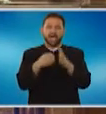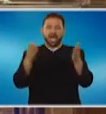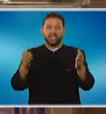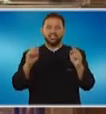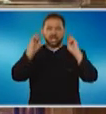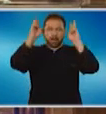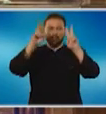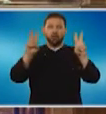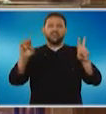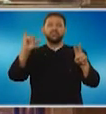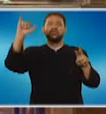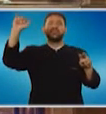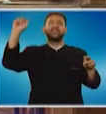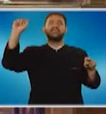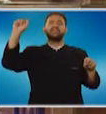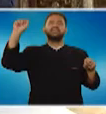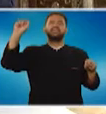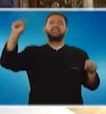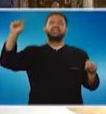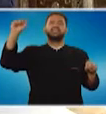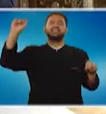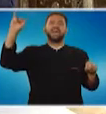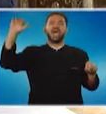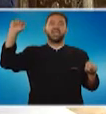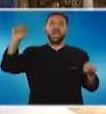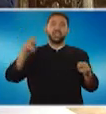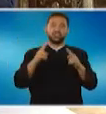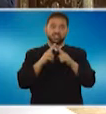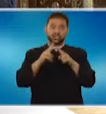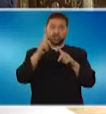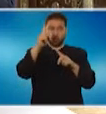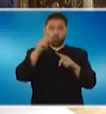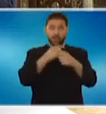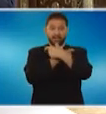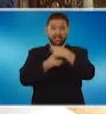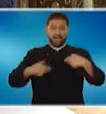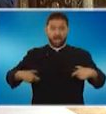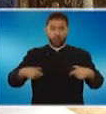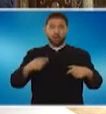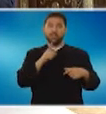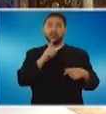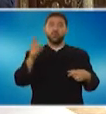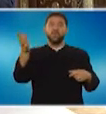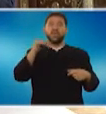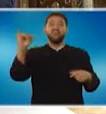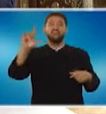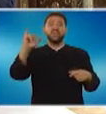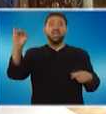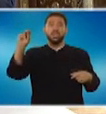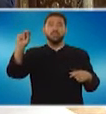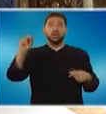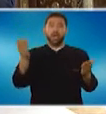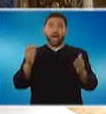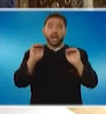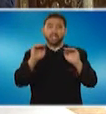Isaia, și se întâlnește cu diaconul Filip și îl întreabă: Doamne, înțelegi ce citești? La care bietul om spune: